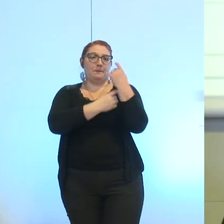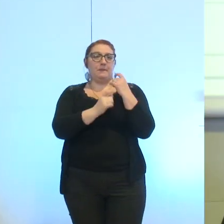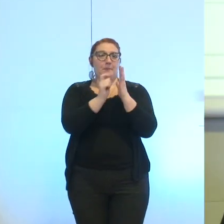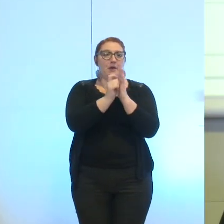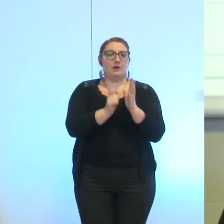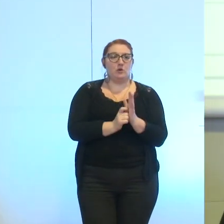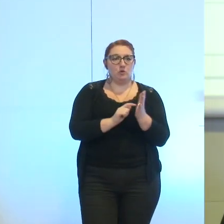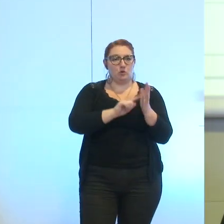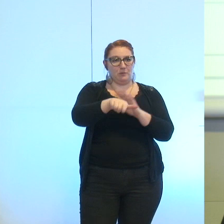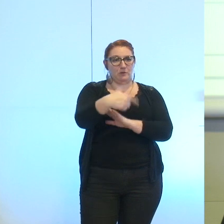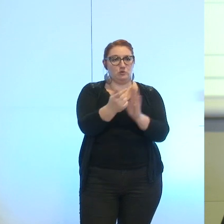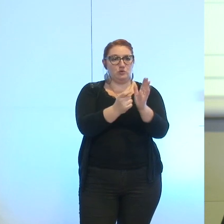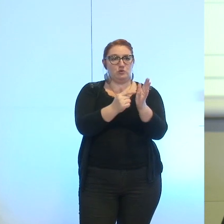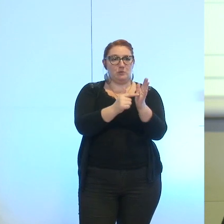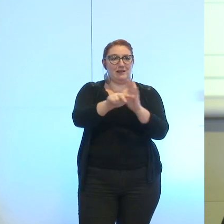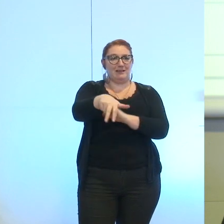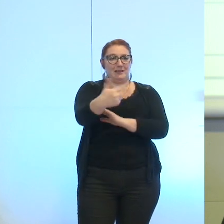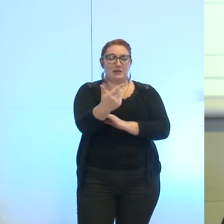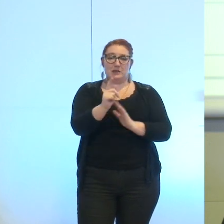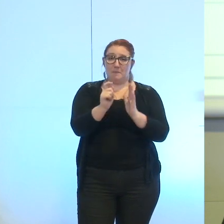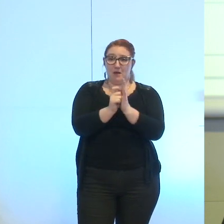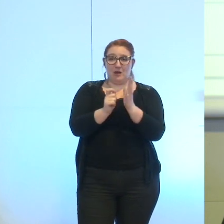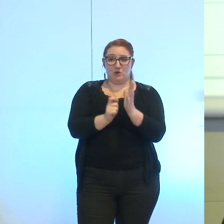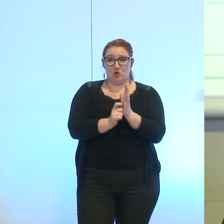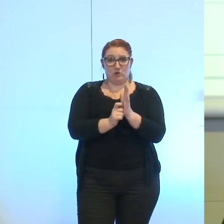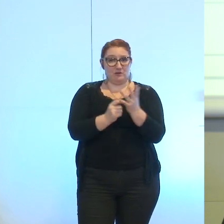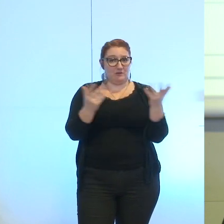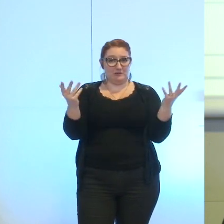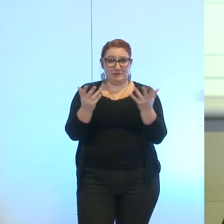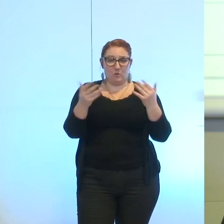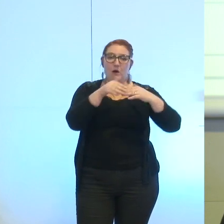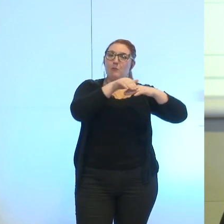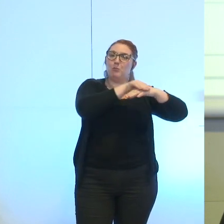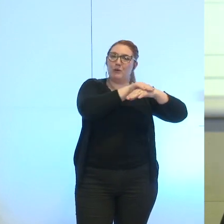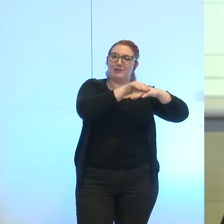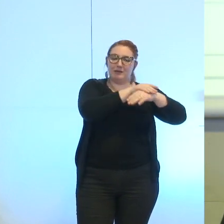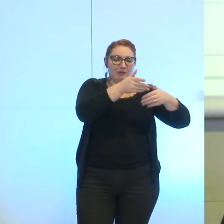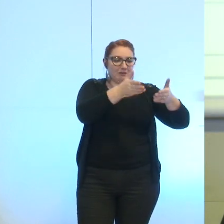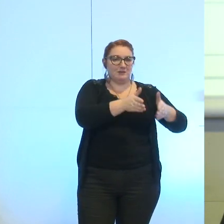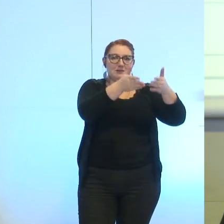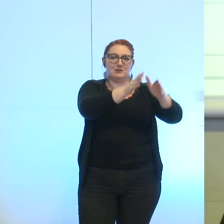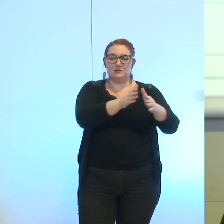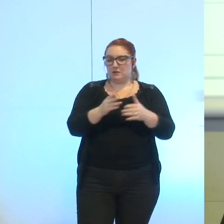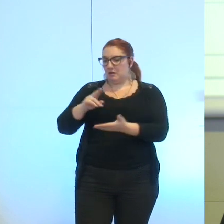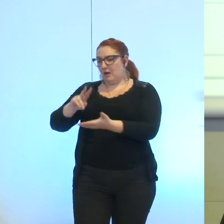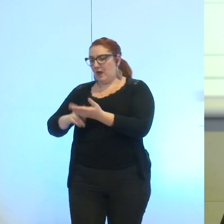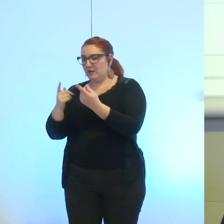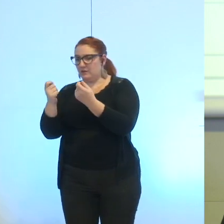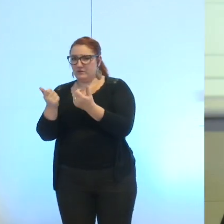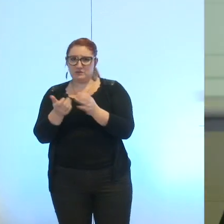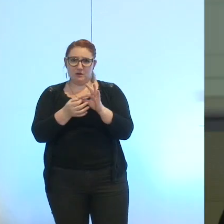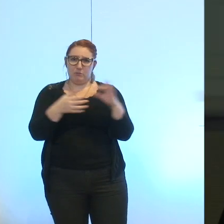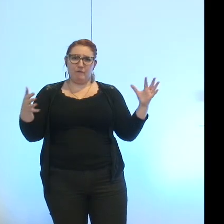2012-203 c'est une période qui est marquée par une déconnexion entre les choix politiques et la réalité financière de la